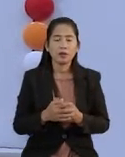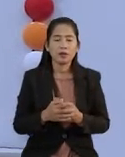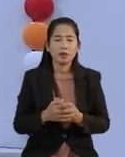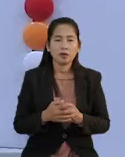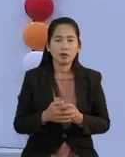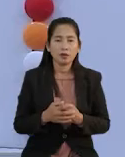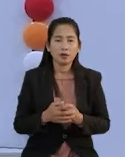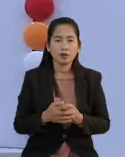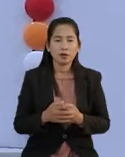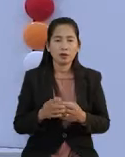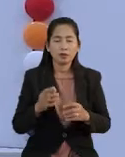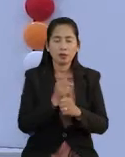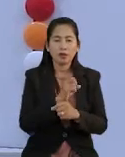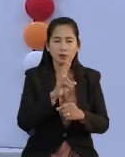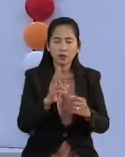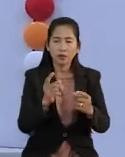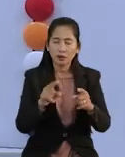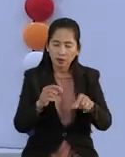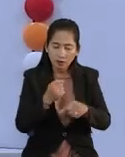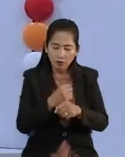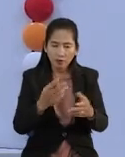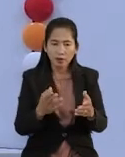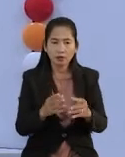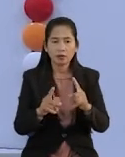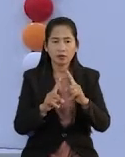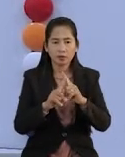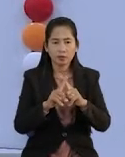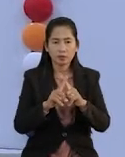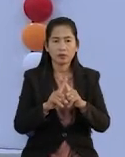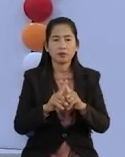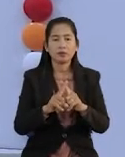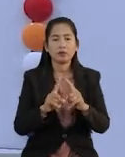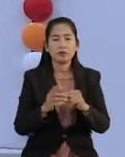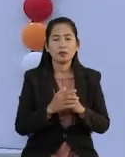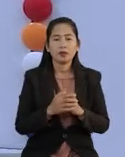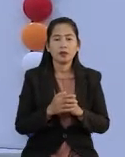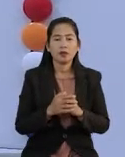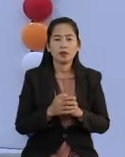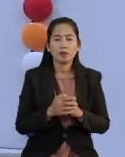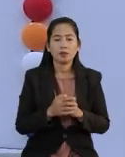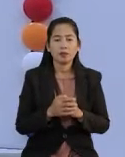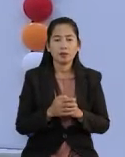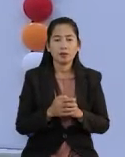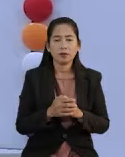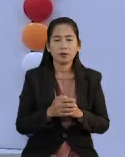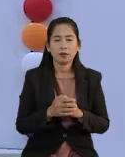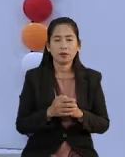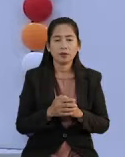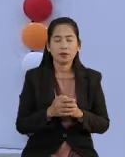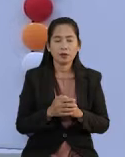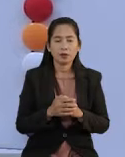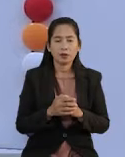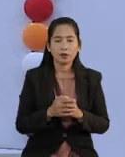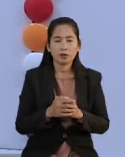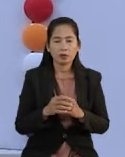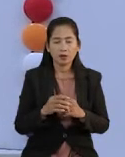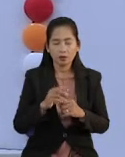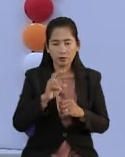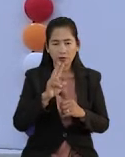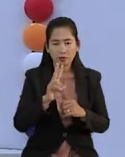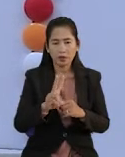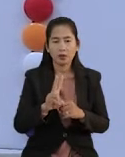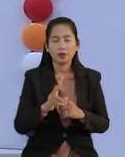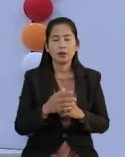mùi đầm bay ở bàn tới chỉ pi ta chân trai phơ mà thi ấy chà, cứ dương trâu thơ phơ bỏ màn vị thí cùng hai dương quân viên